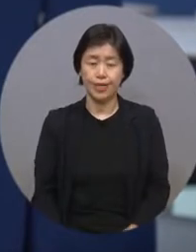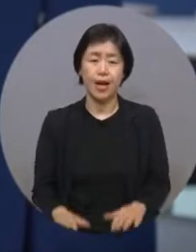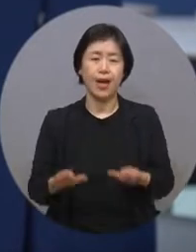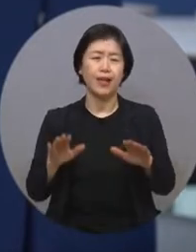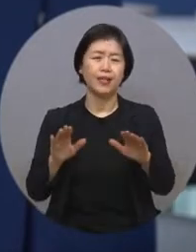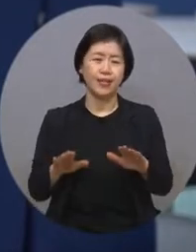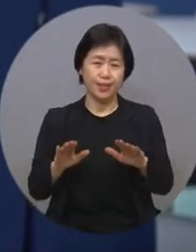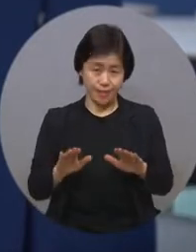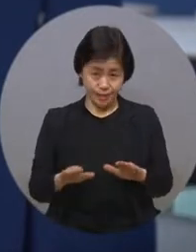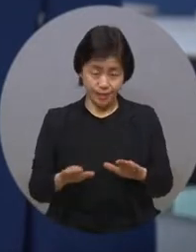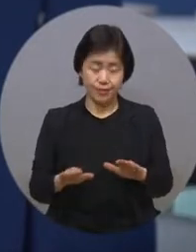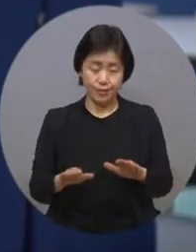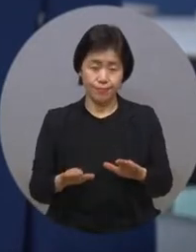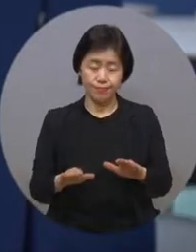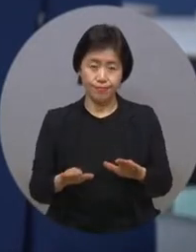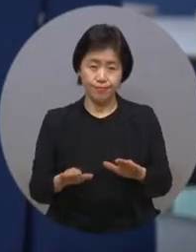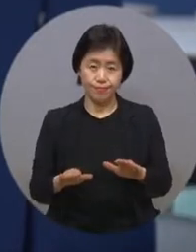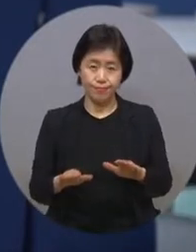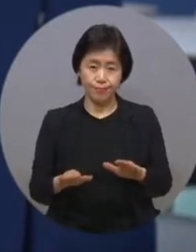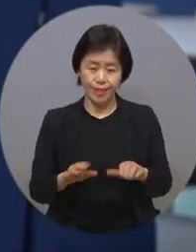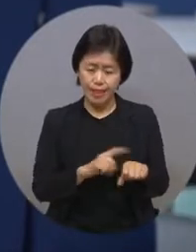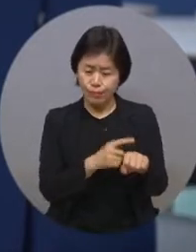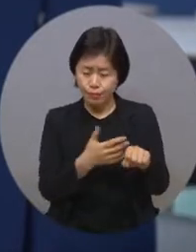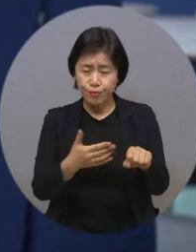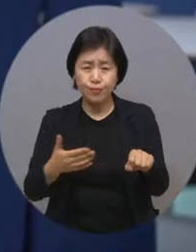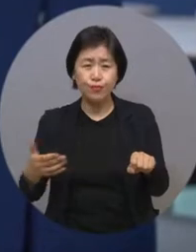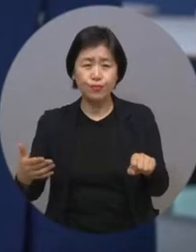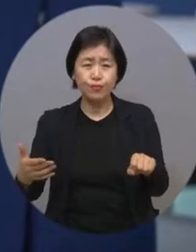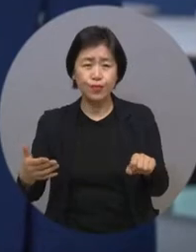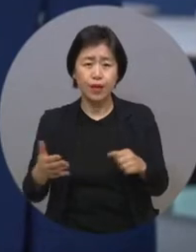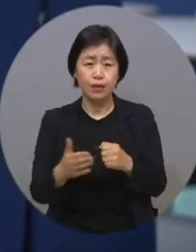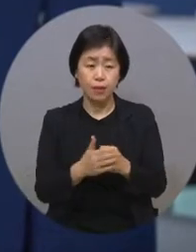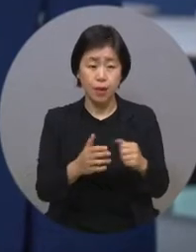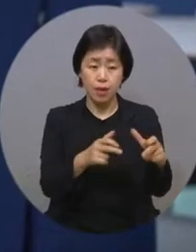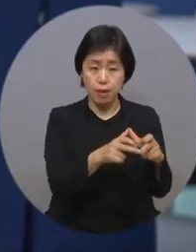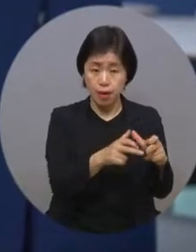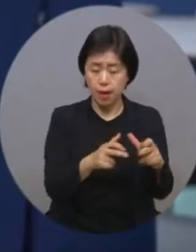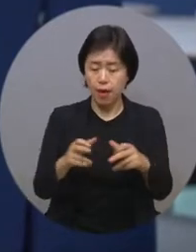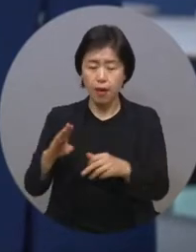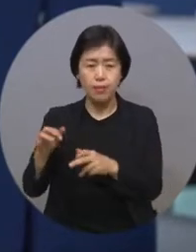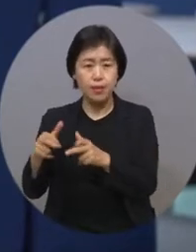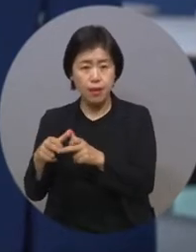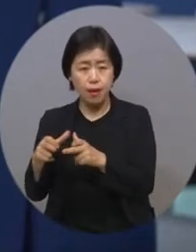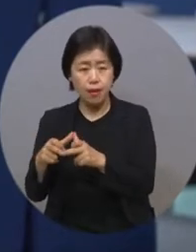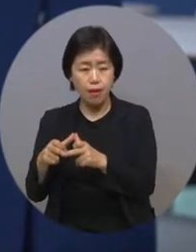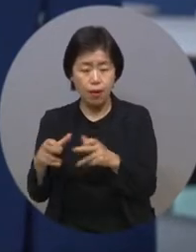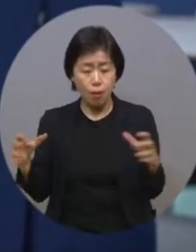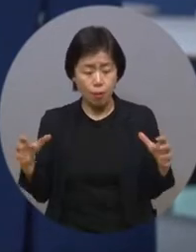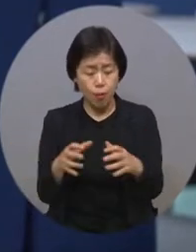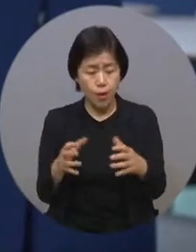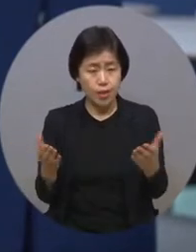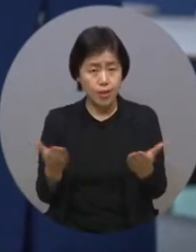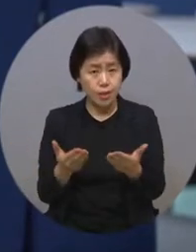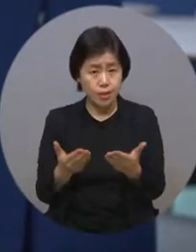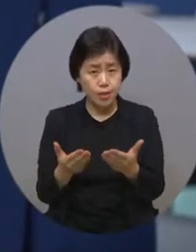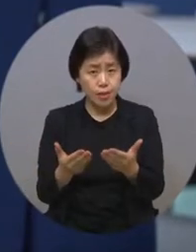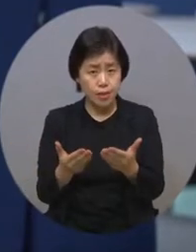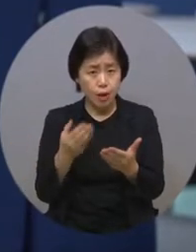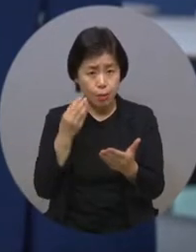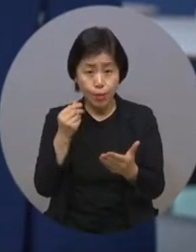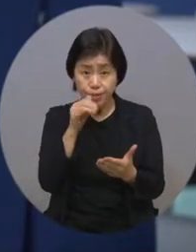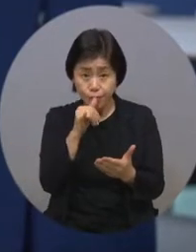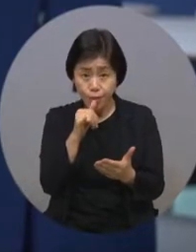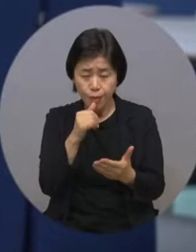이제 2021년에 와서야 네. 이렇게 이제 다 같이 일을 하시는 게 네. 조금 편해지시고 하셨는데 네. 그런데